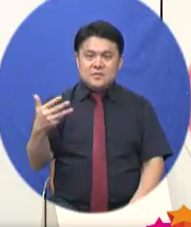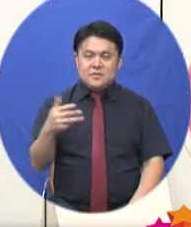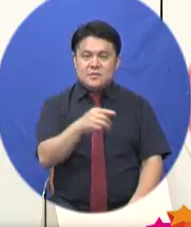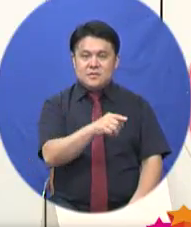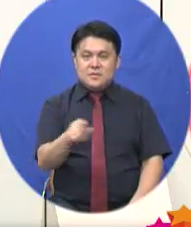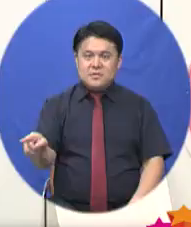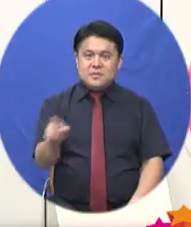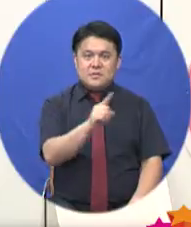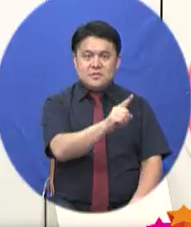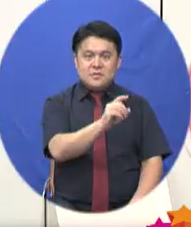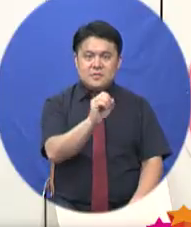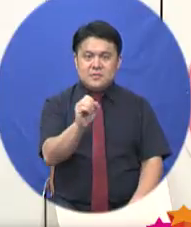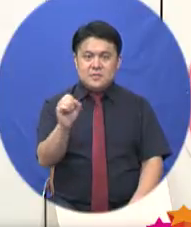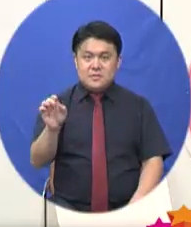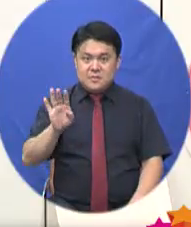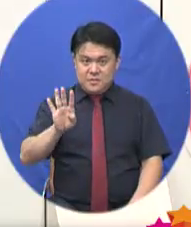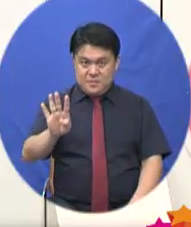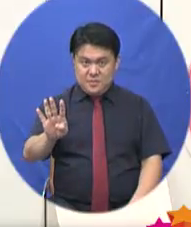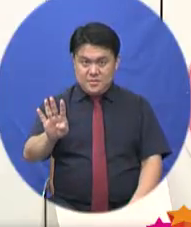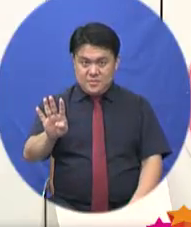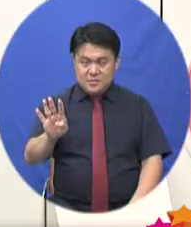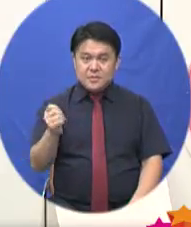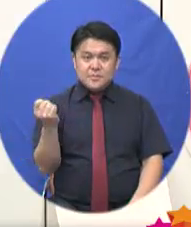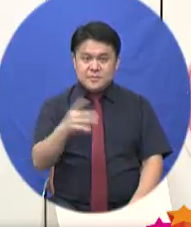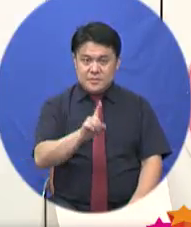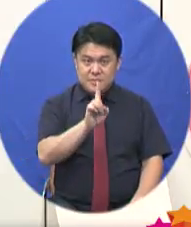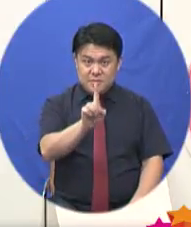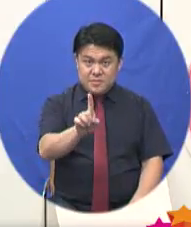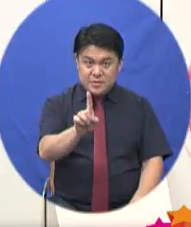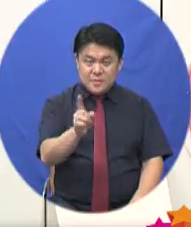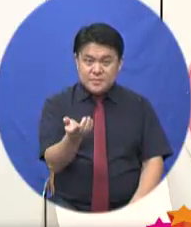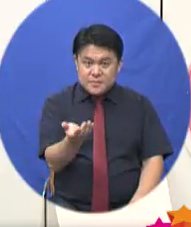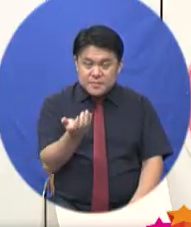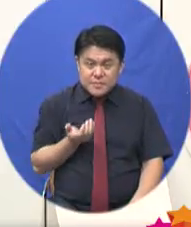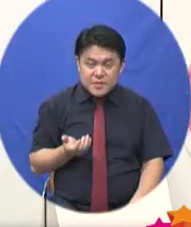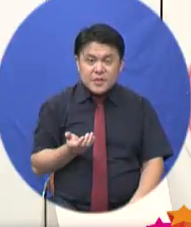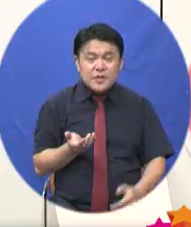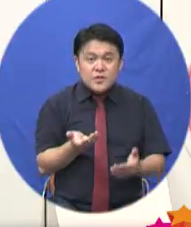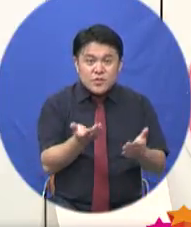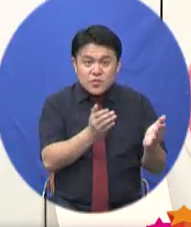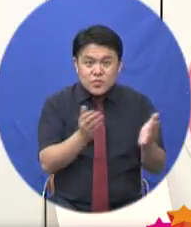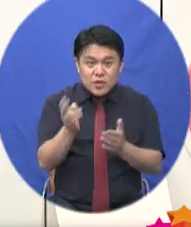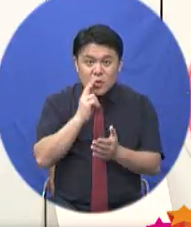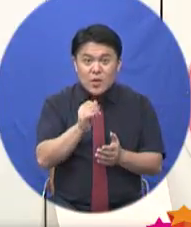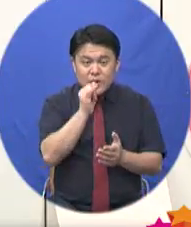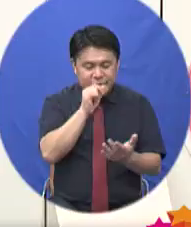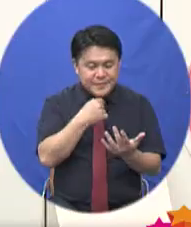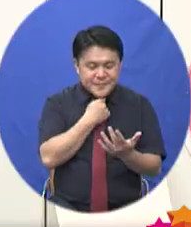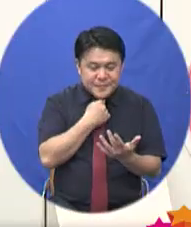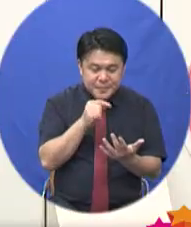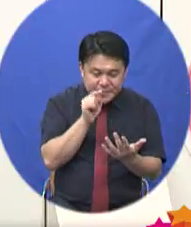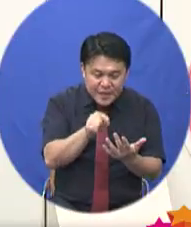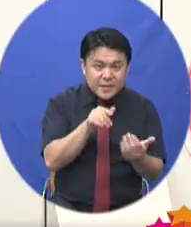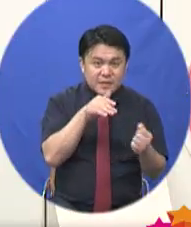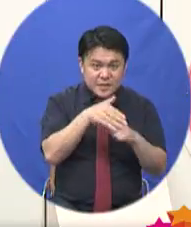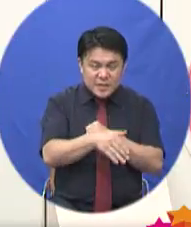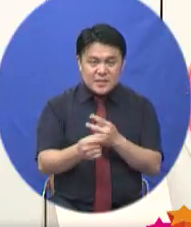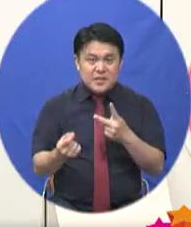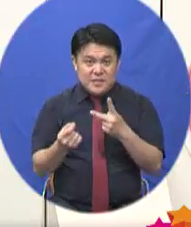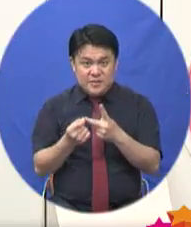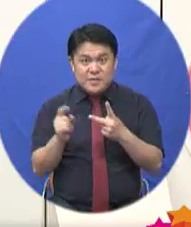060-608-1004번 누르시고 1번 지정곡 노래 부르기, 2번 무반주 노래